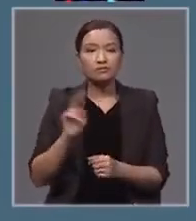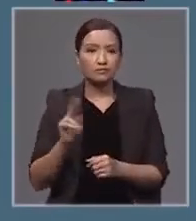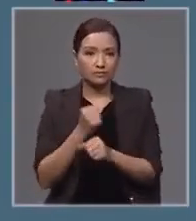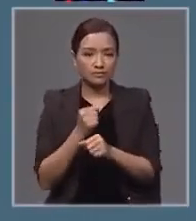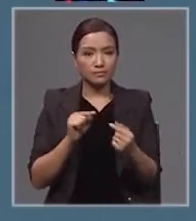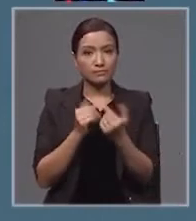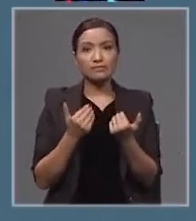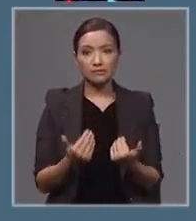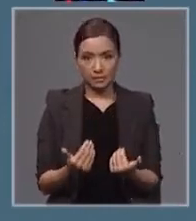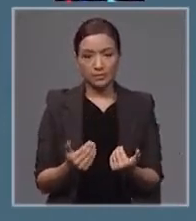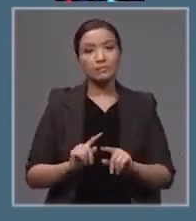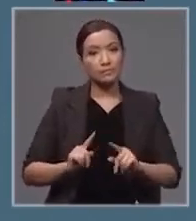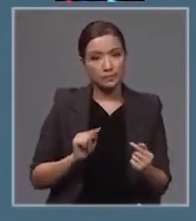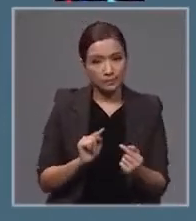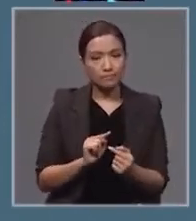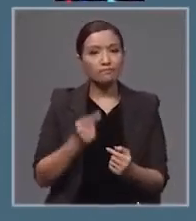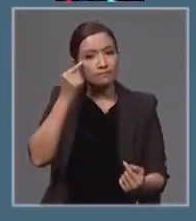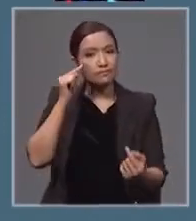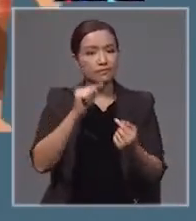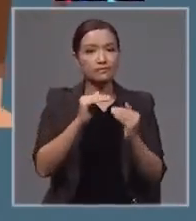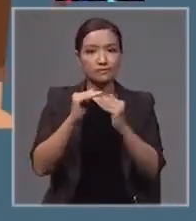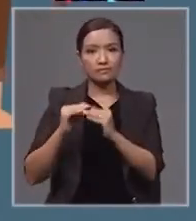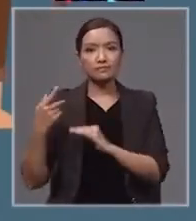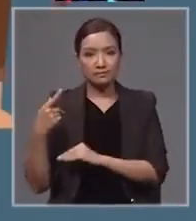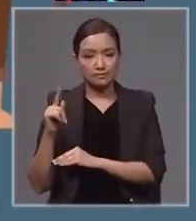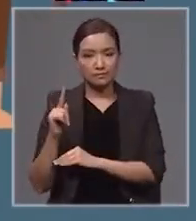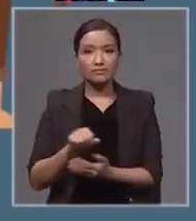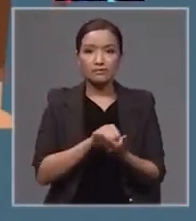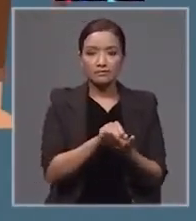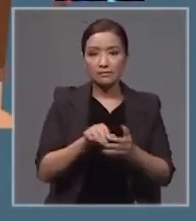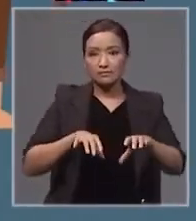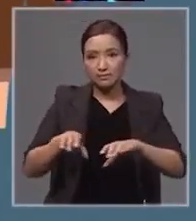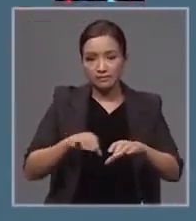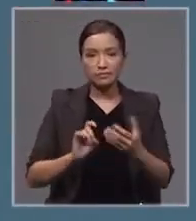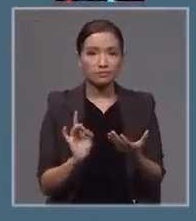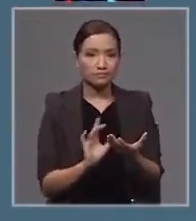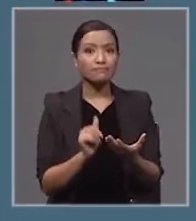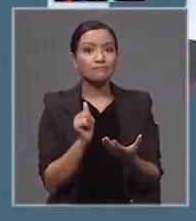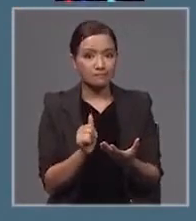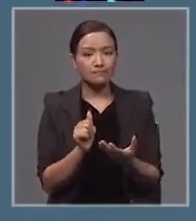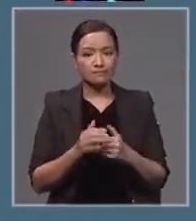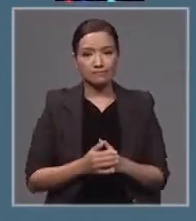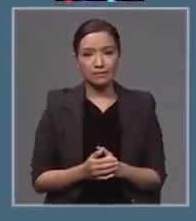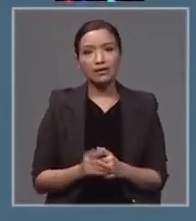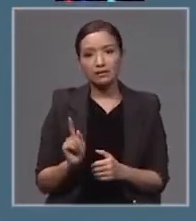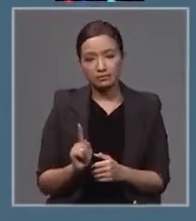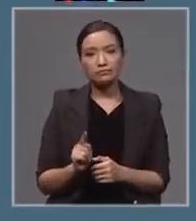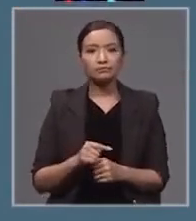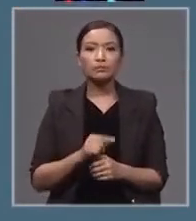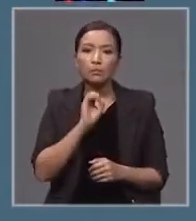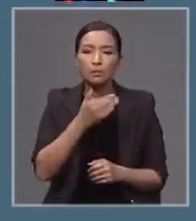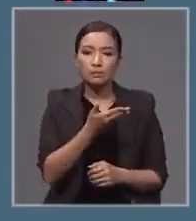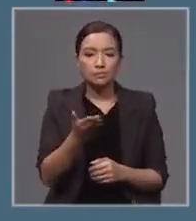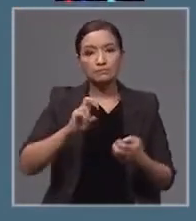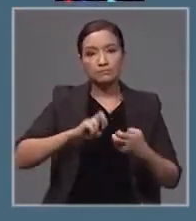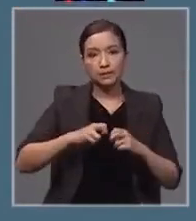านในปัจจุบันทั้งในแง่ของการเข้าถึงสิทธิประโยชน์การบริหารจัดการอย่างมีประสิทธิภาพรวมถึงประเด็นลักลั่นที่ทำ